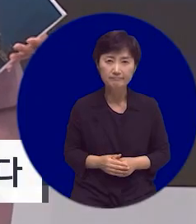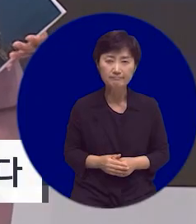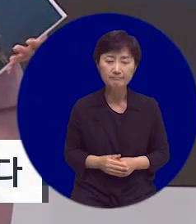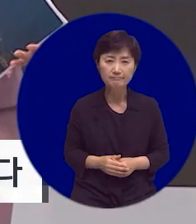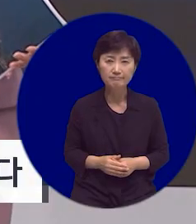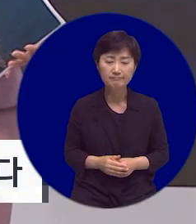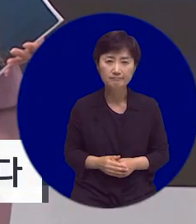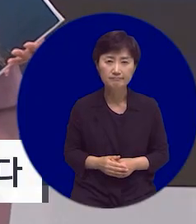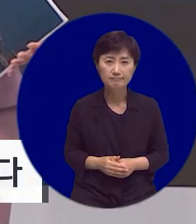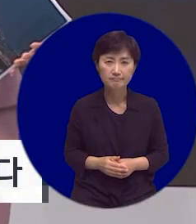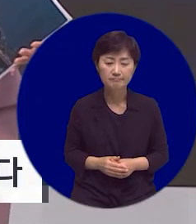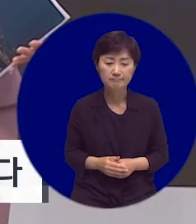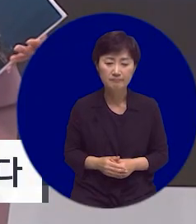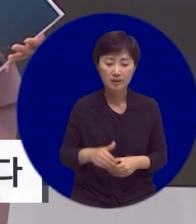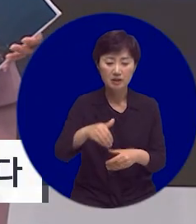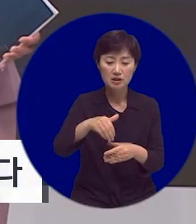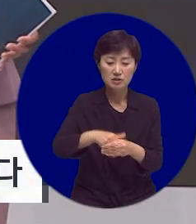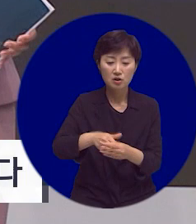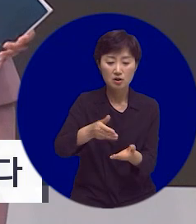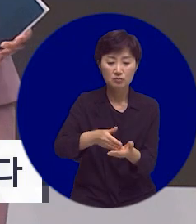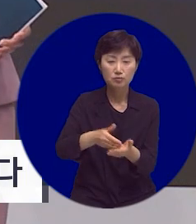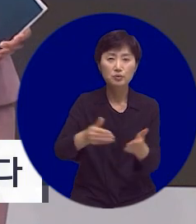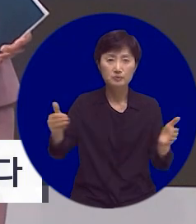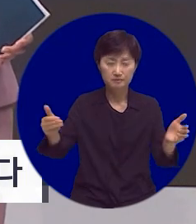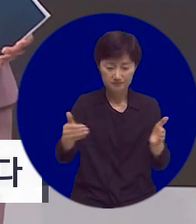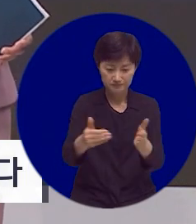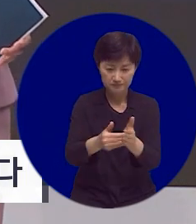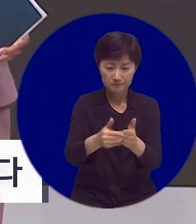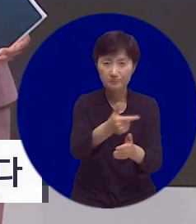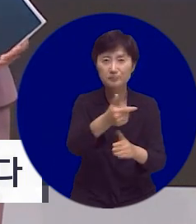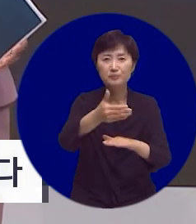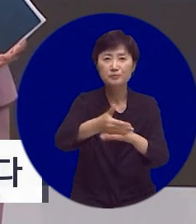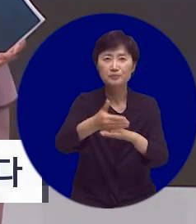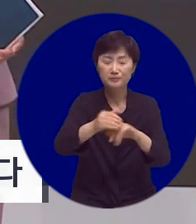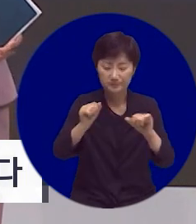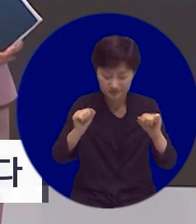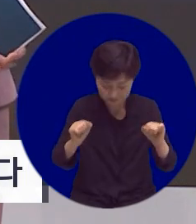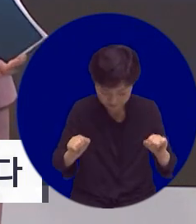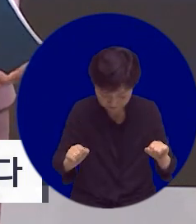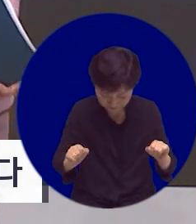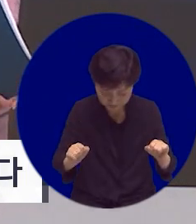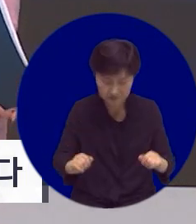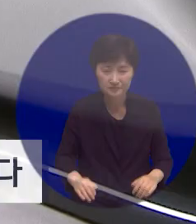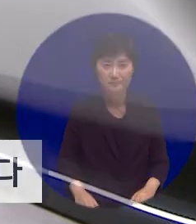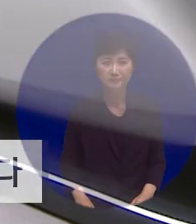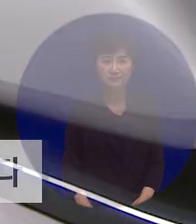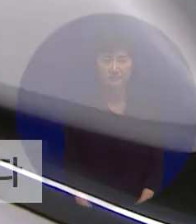오늘 한국선거방송 뉴스는 여기까지입니다. 시청해주신 여러분 고맙습니다.